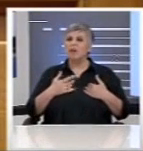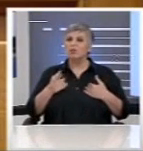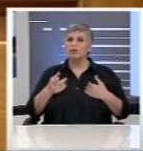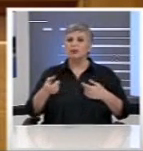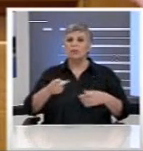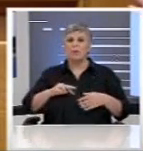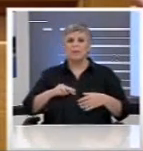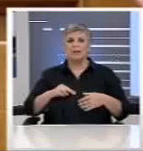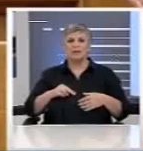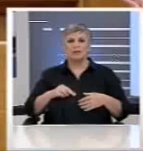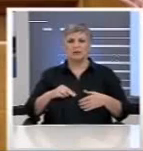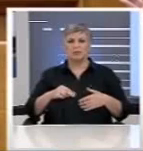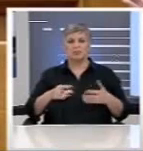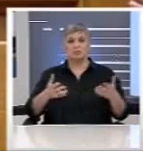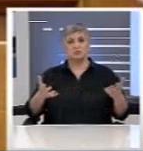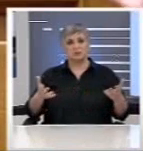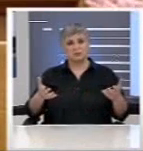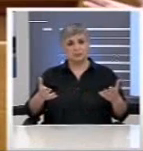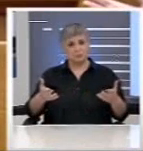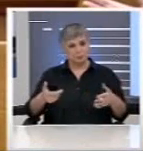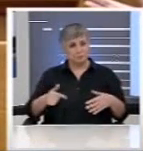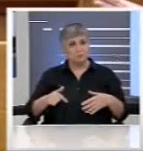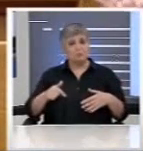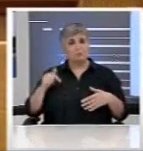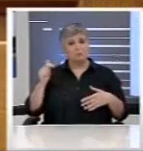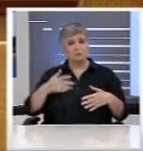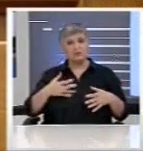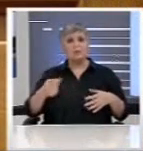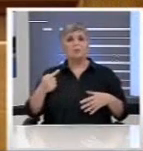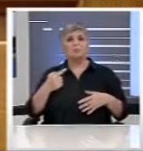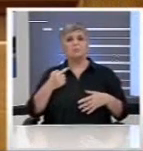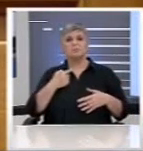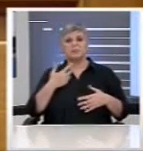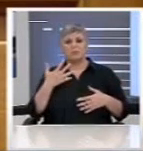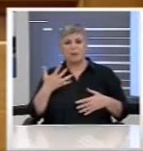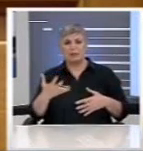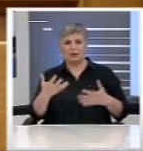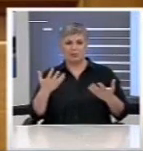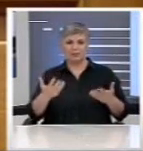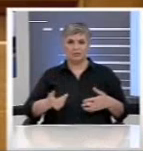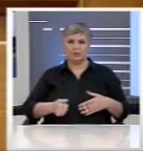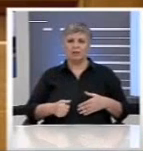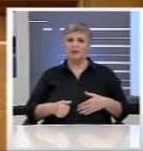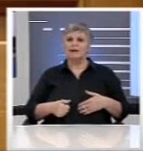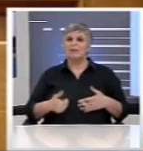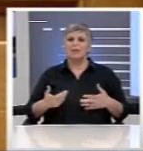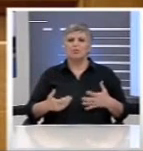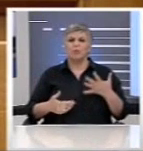Αφού δεν πήραμε τίποτα, όπως λέτε, και φάγαμε 5 γκολ και δεν βάλαμε κανένα, γιατί